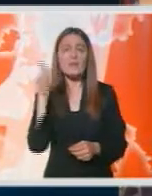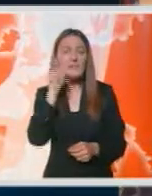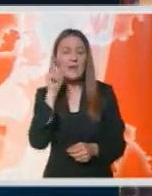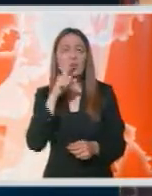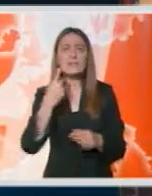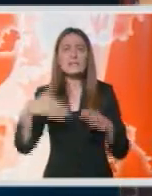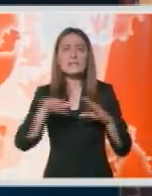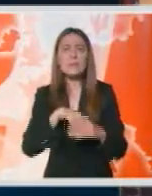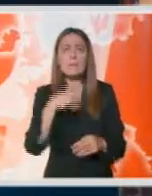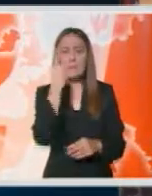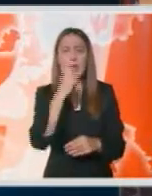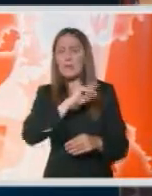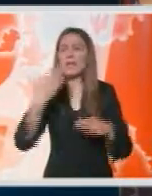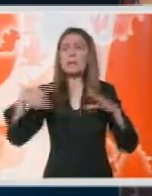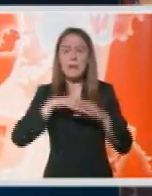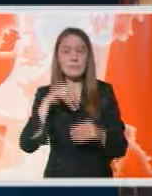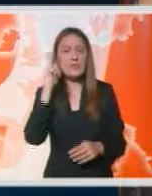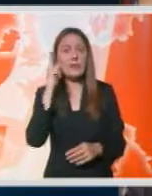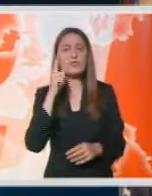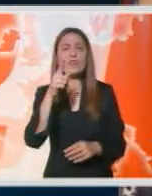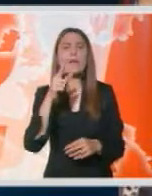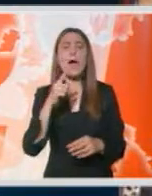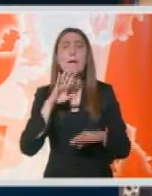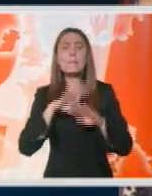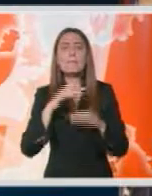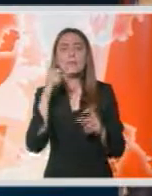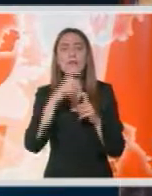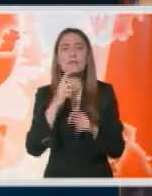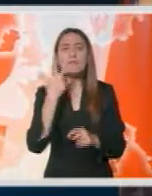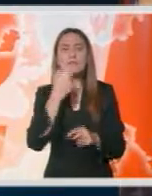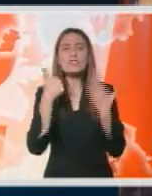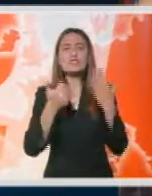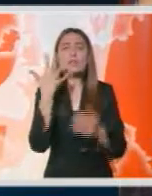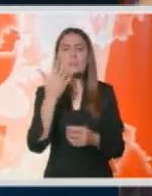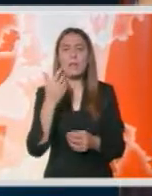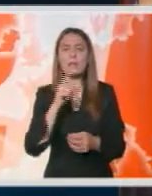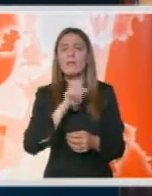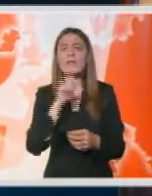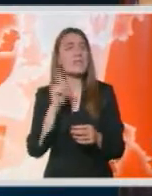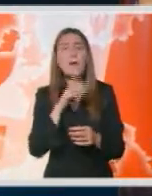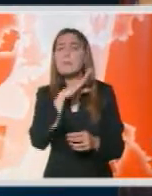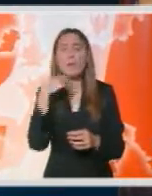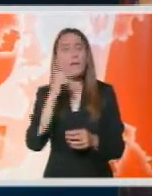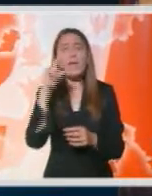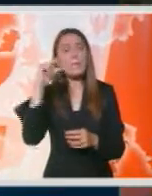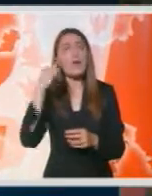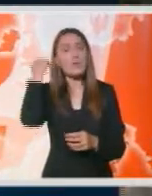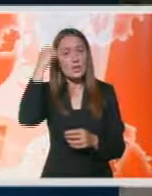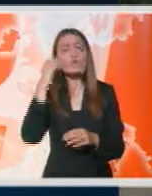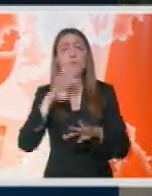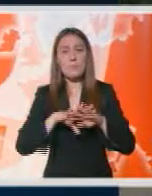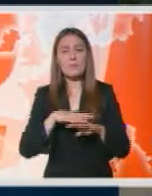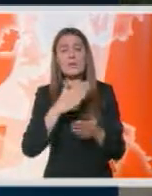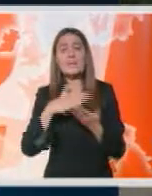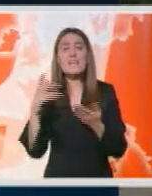dana zaposlimo po jednom nezaposlenom građanina Mitrovice, dakle 365 godišnje najmanje. To nije mnogo, ali ni malo za Kosovsku Mitrovicu.